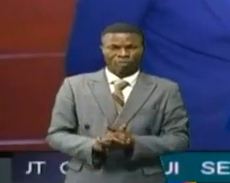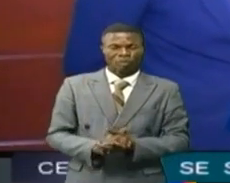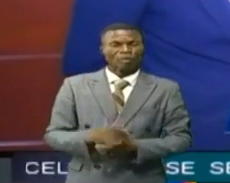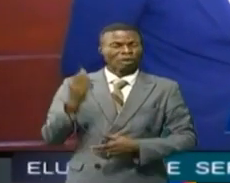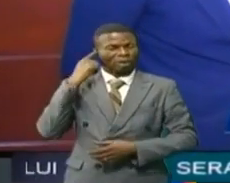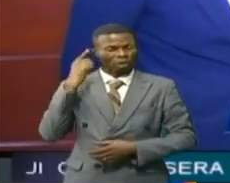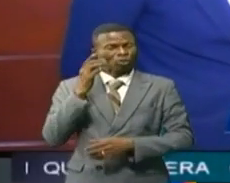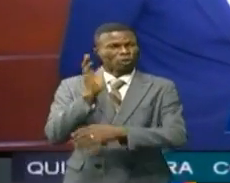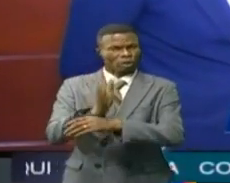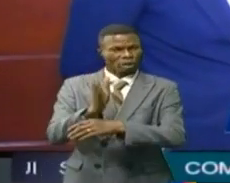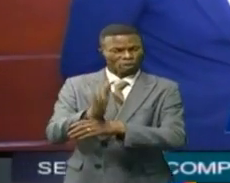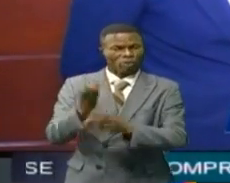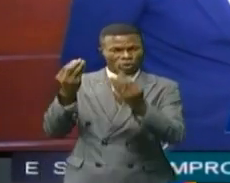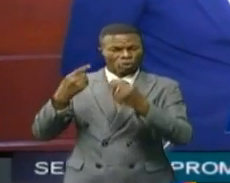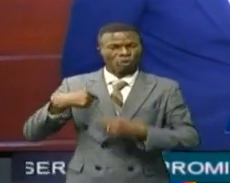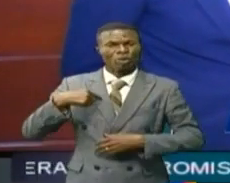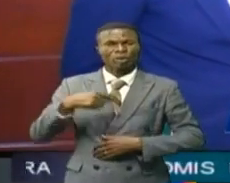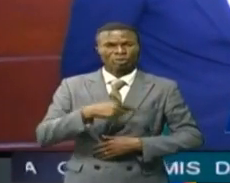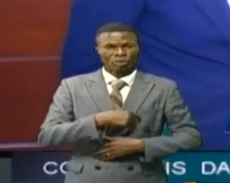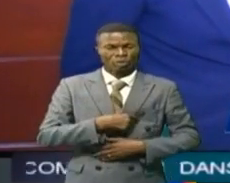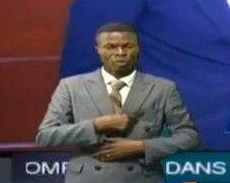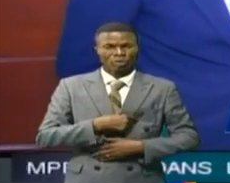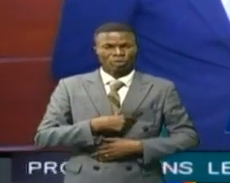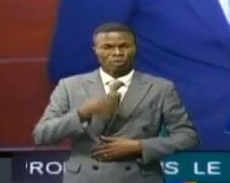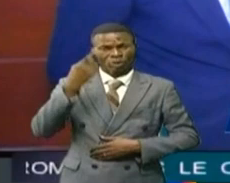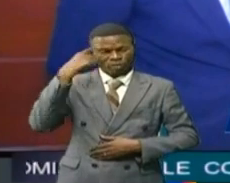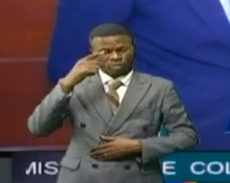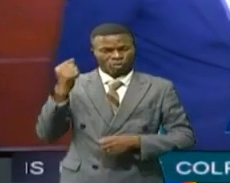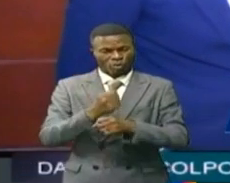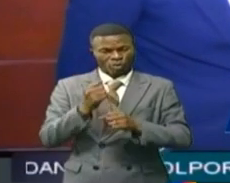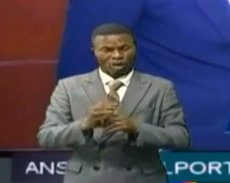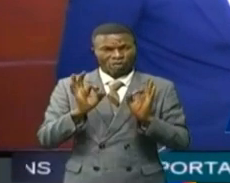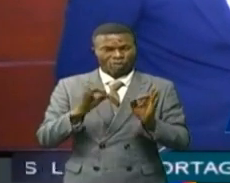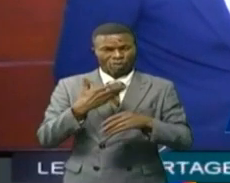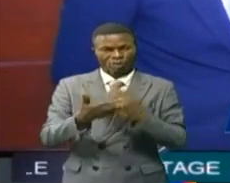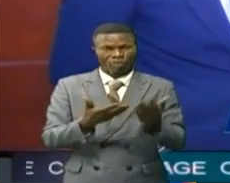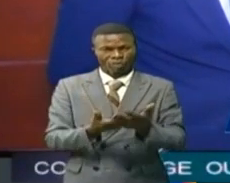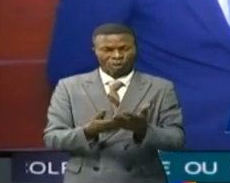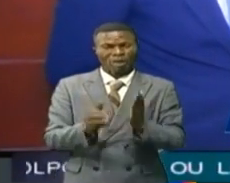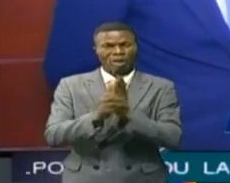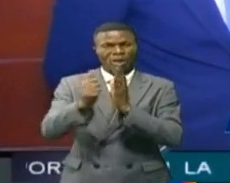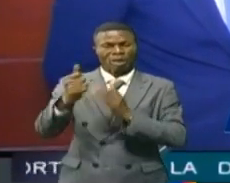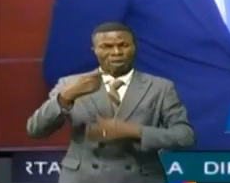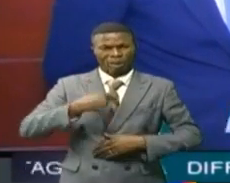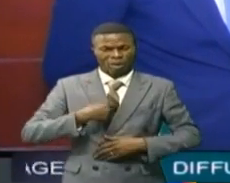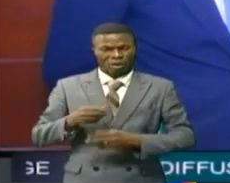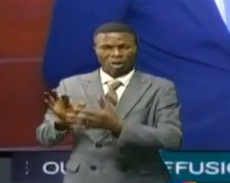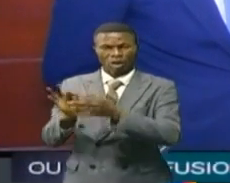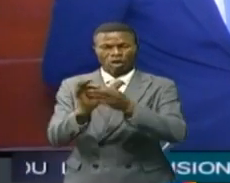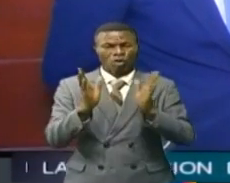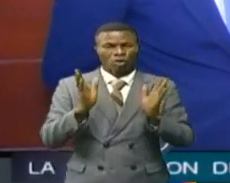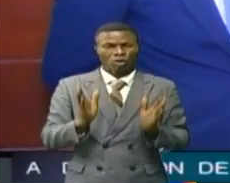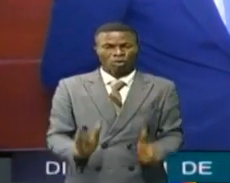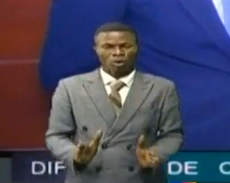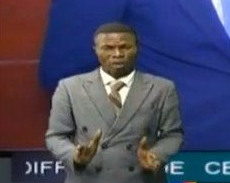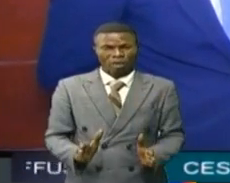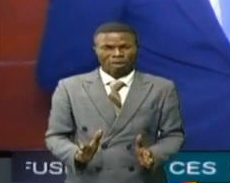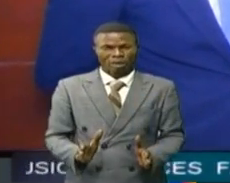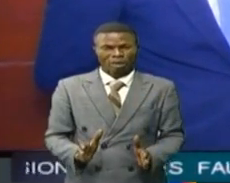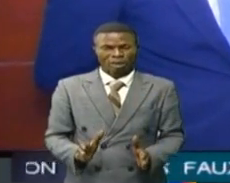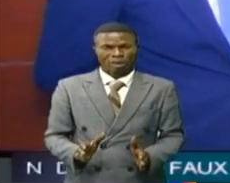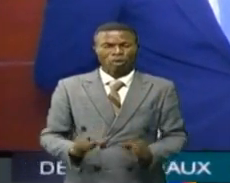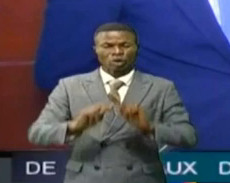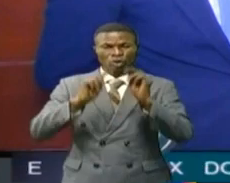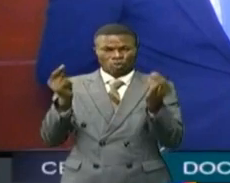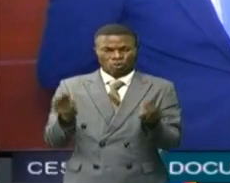qu'il voulait me donner par rapport aux nouvelles fonctions que j'assume en qualité de coordonnateur de la